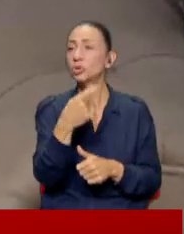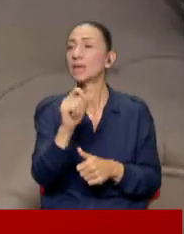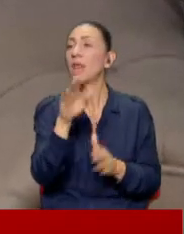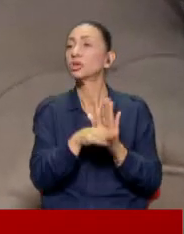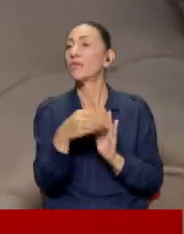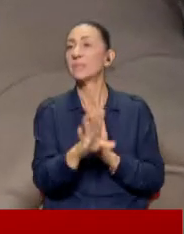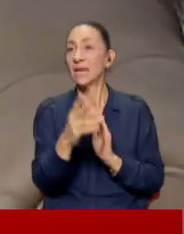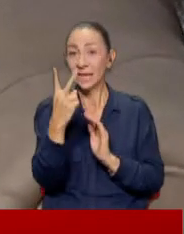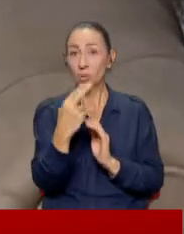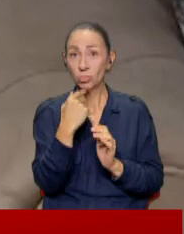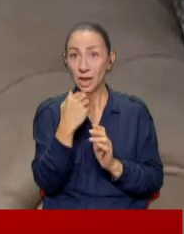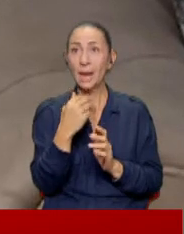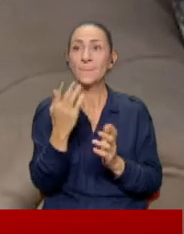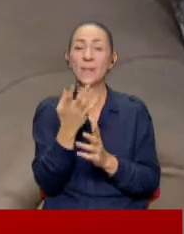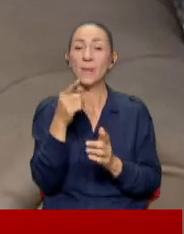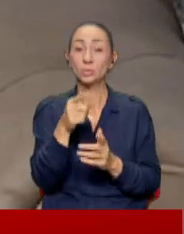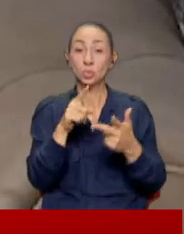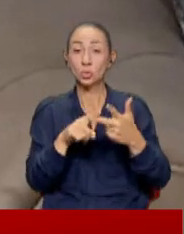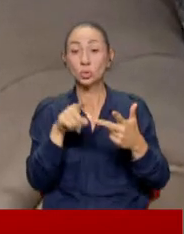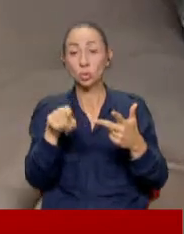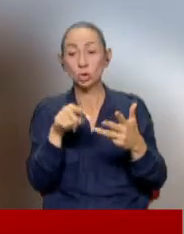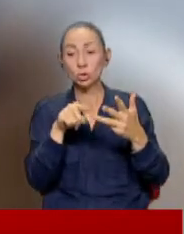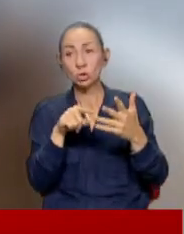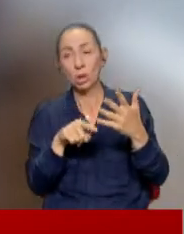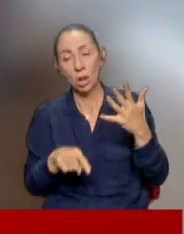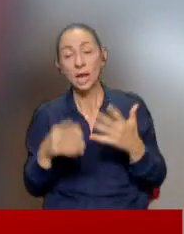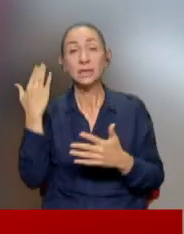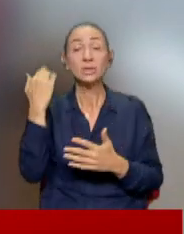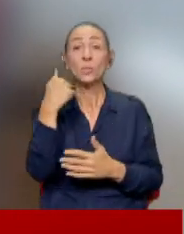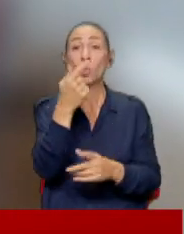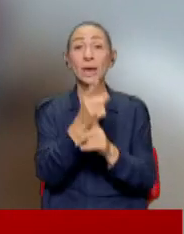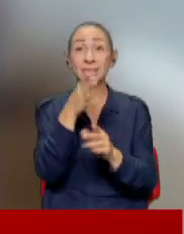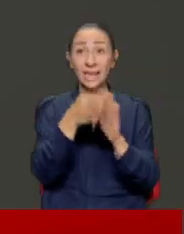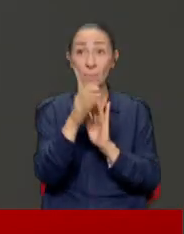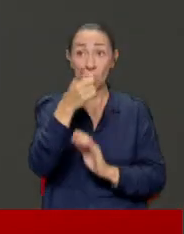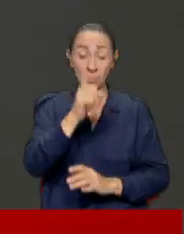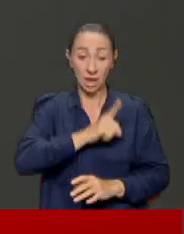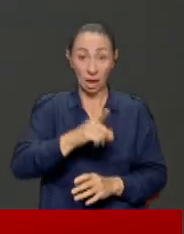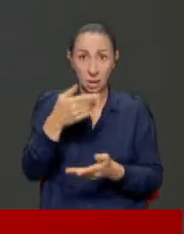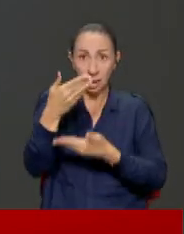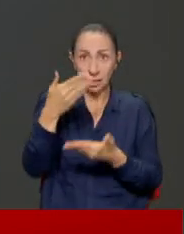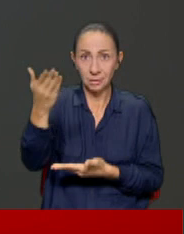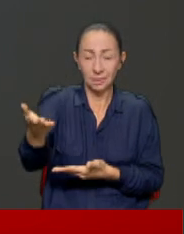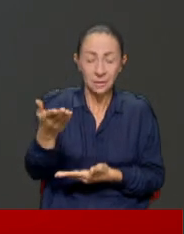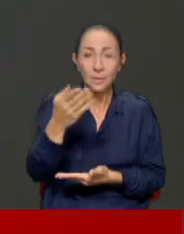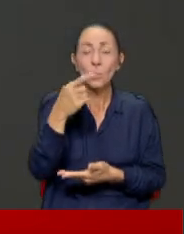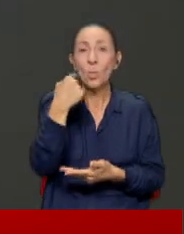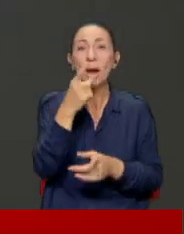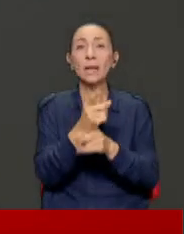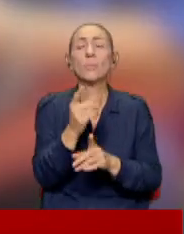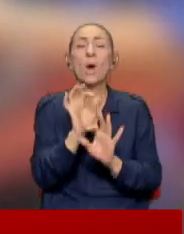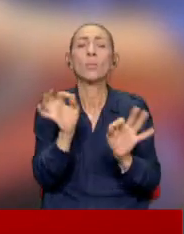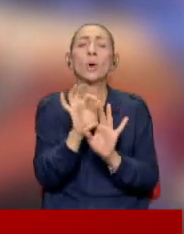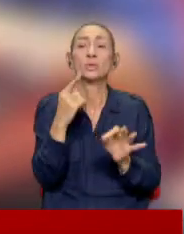aşağı veremezsin. İki numaralıysa işte bilmem şucu, üç numaraysa bucu. Geçmişte mülakata giren bir öğretmen adayının iddiası. Mülakatlar göstermelik